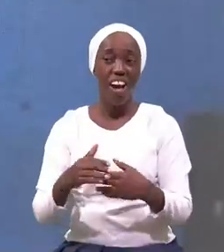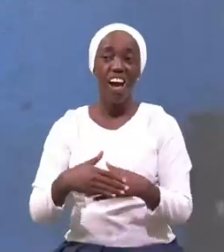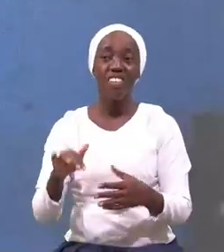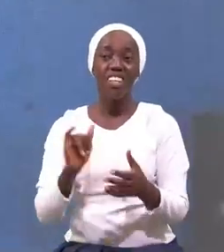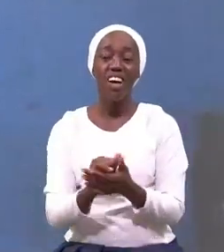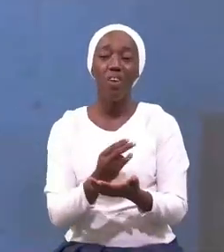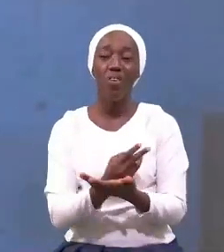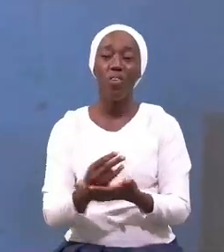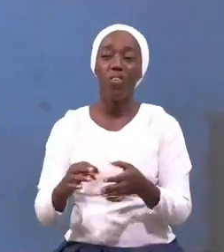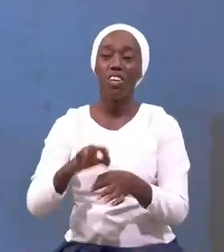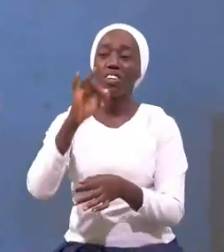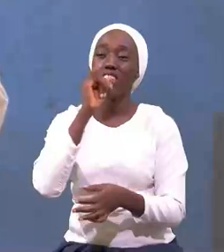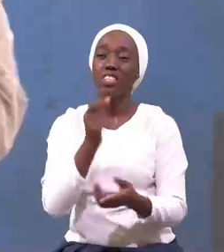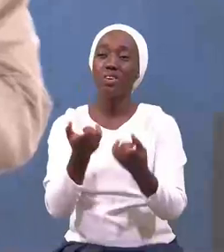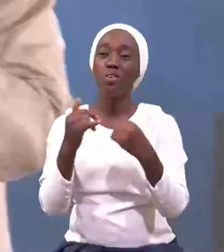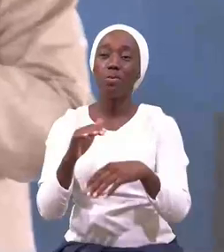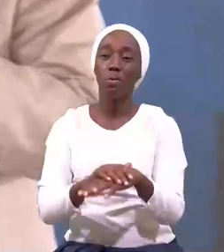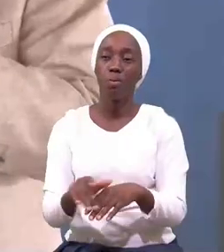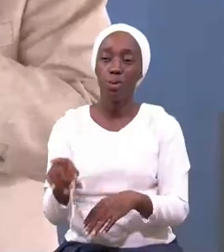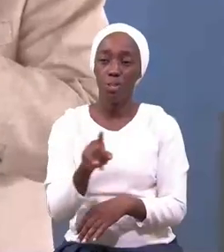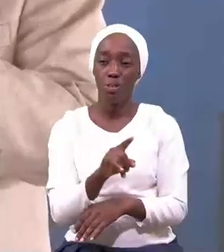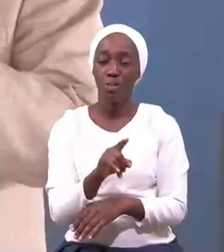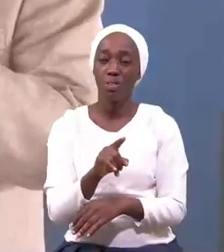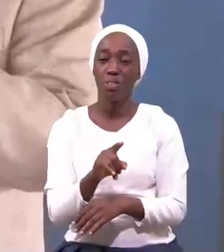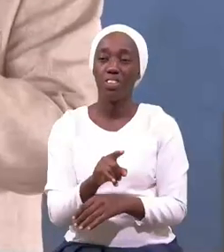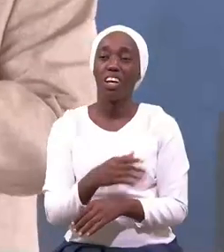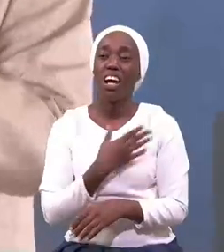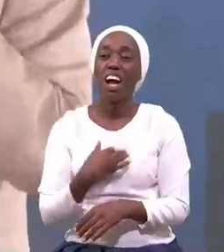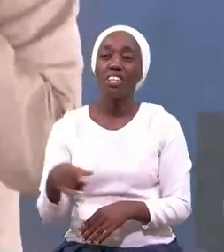Mais vous recevrez une puissance, le Saint-Esprit survenant sur vous.